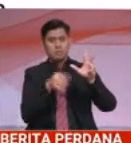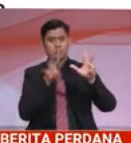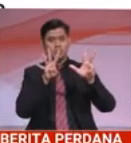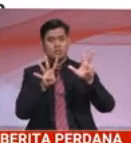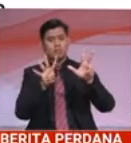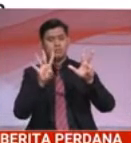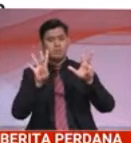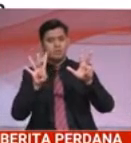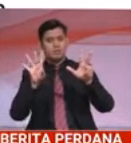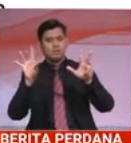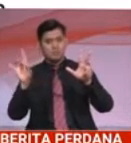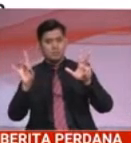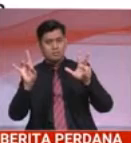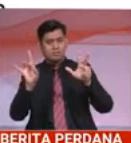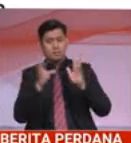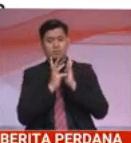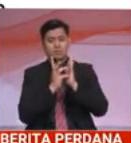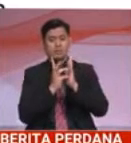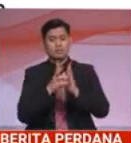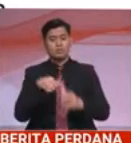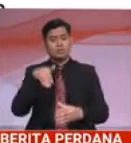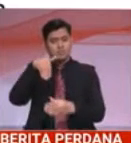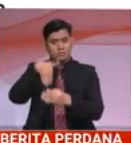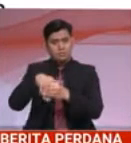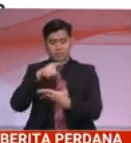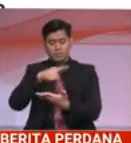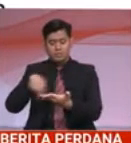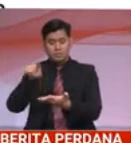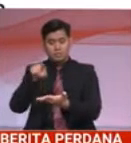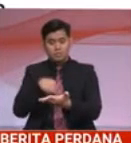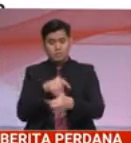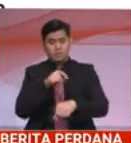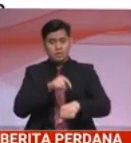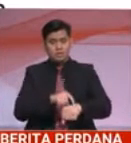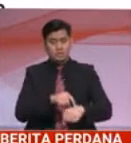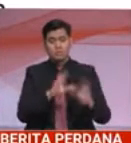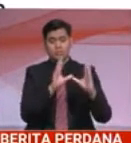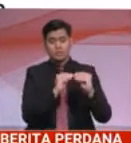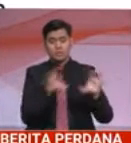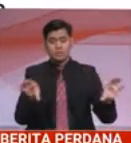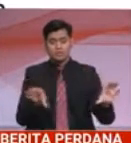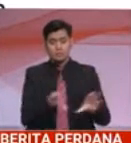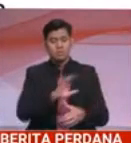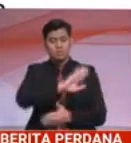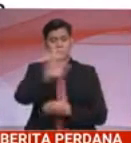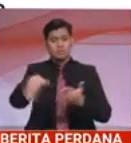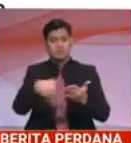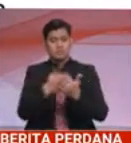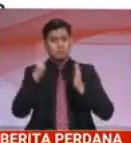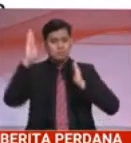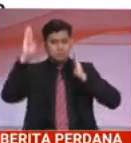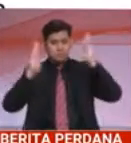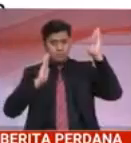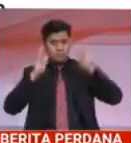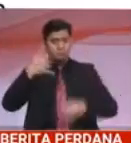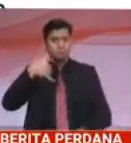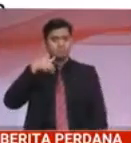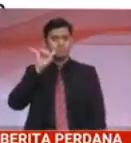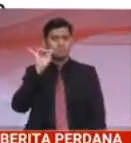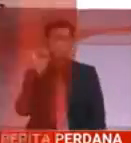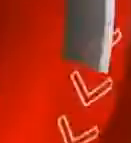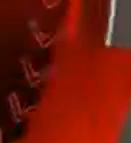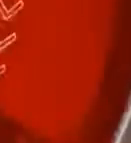23,438 perwakilan mengundi semasa persidangan bahagian yang berlangsung di seluruh negara semalam.